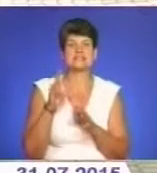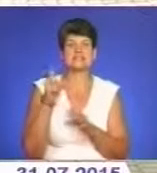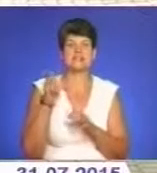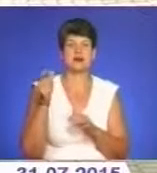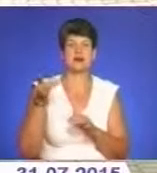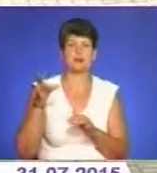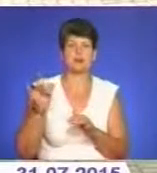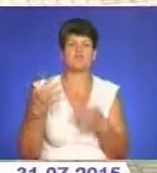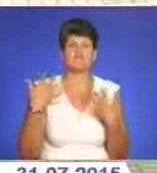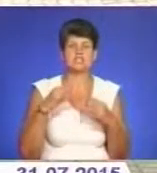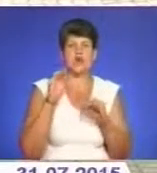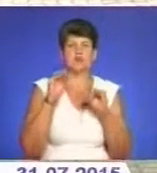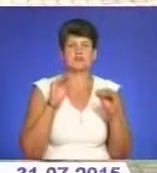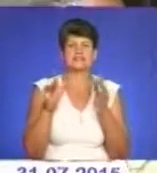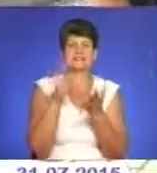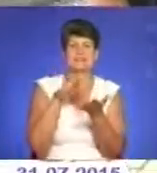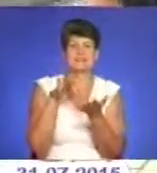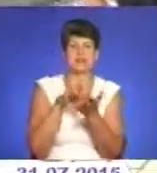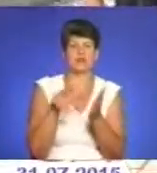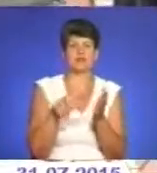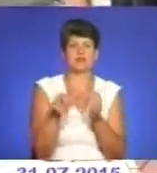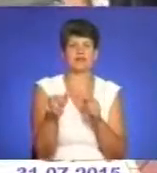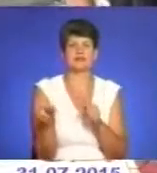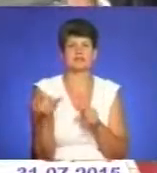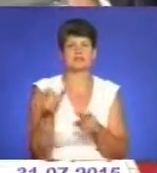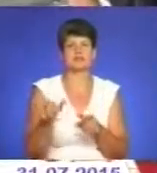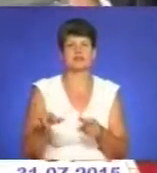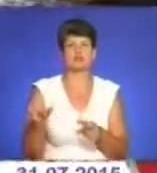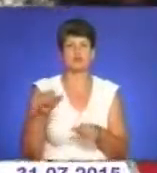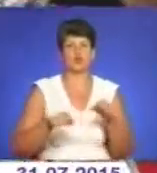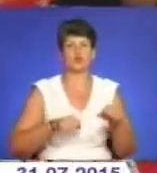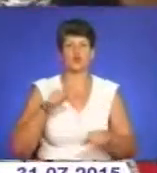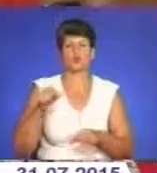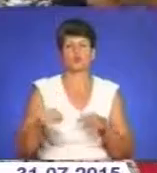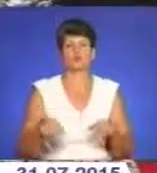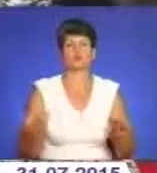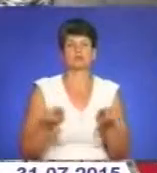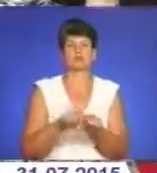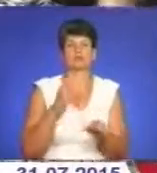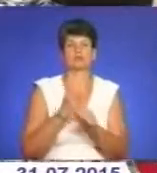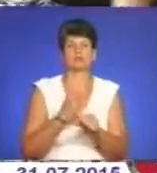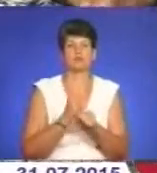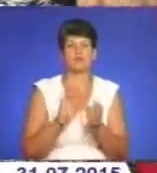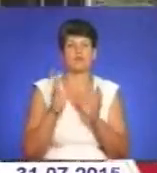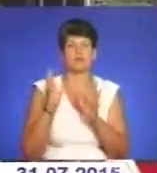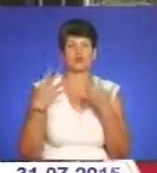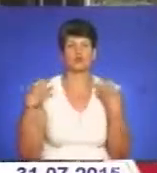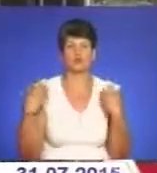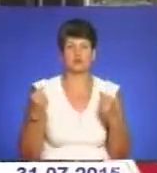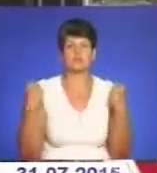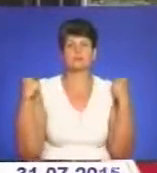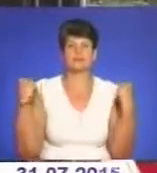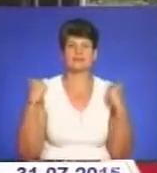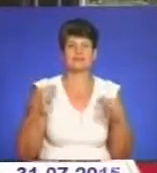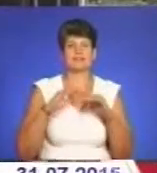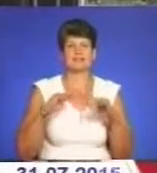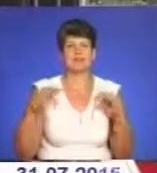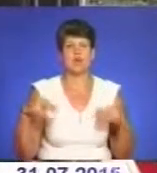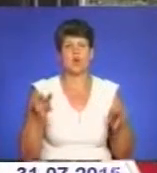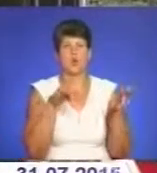Уже облаштовують центральну алею, стежки, велосипедну доріжку. Також у парку здоров'я буде спортивний, дитячий та